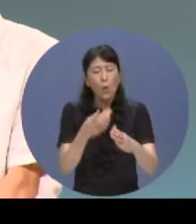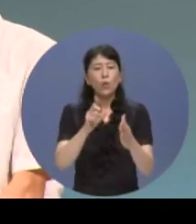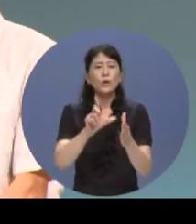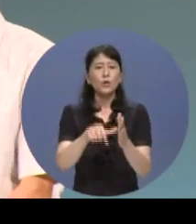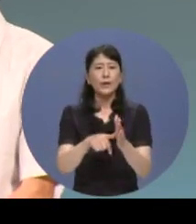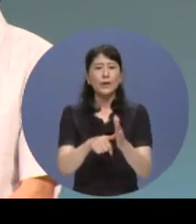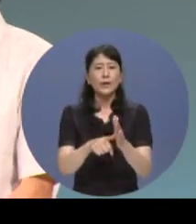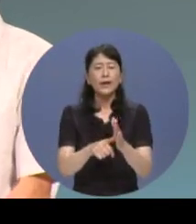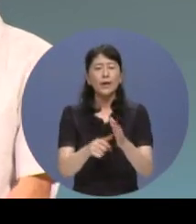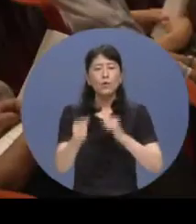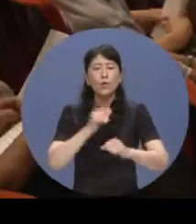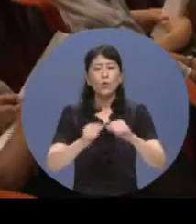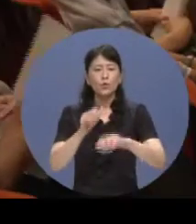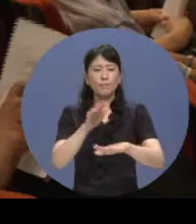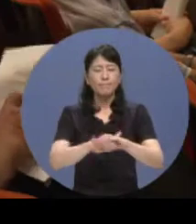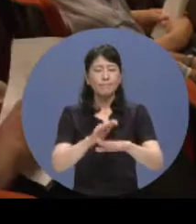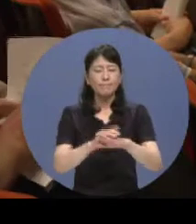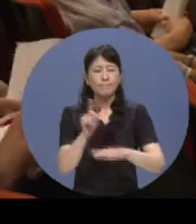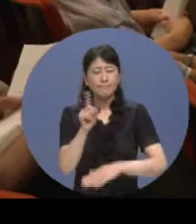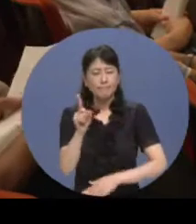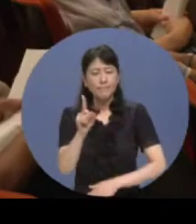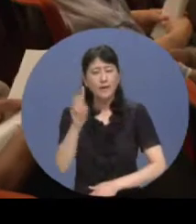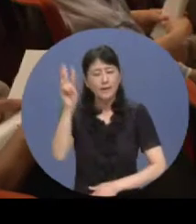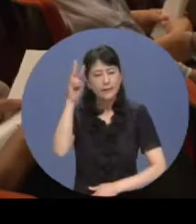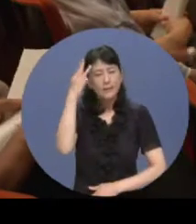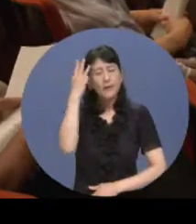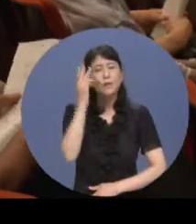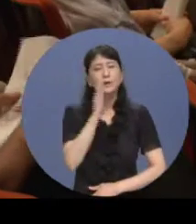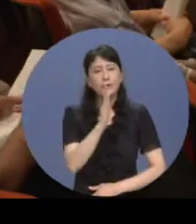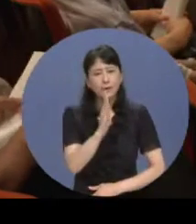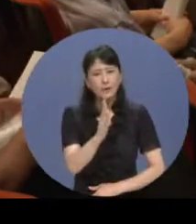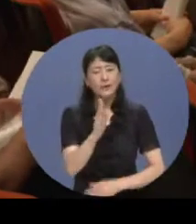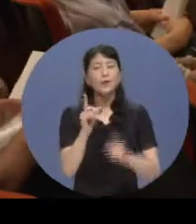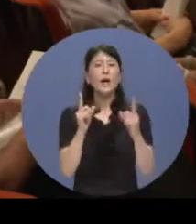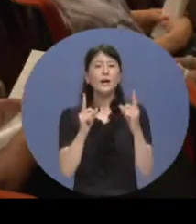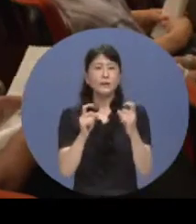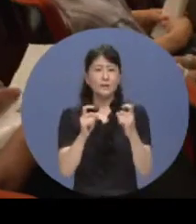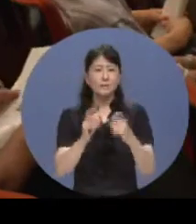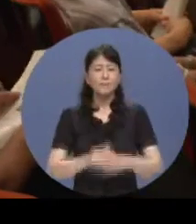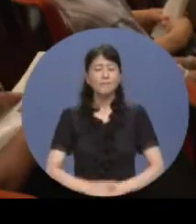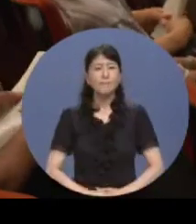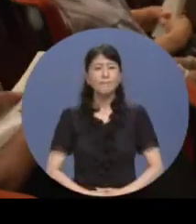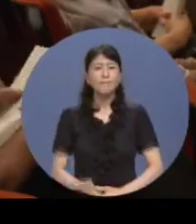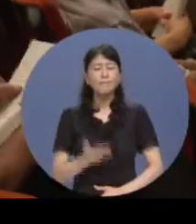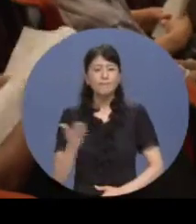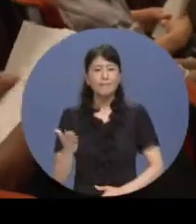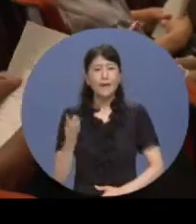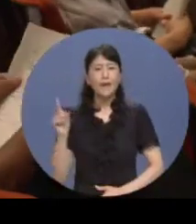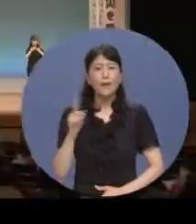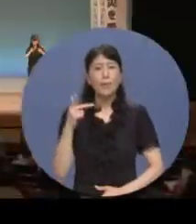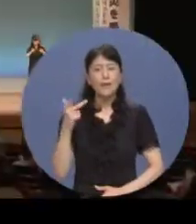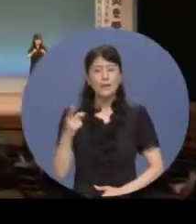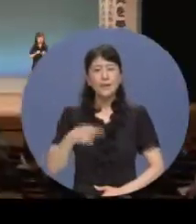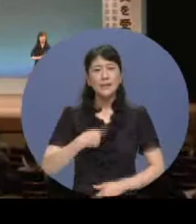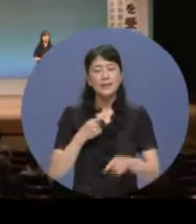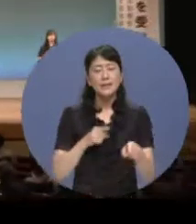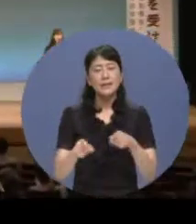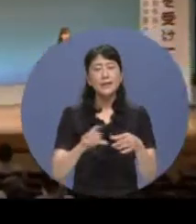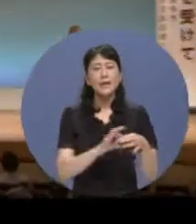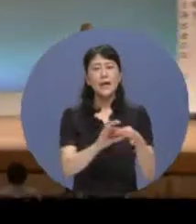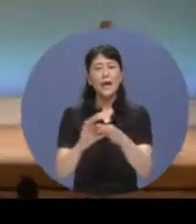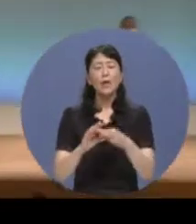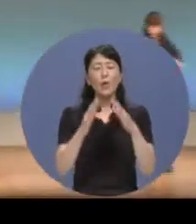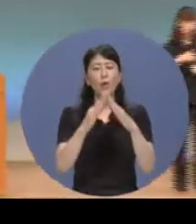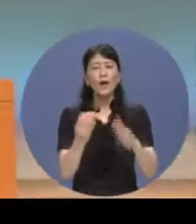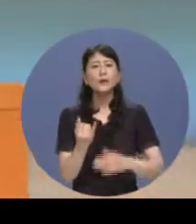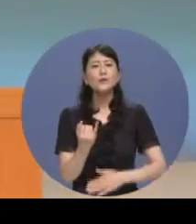う行動するかを考える参考にしてくださいと挨拶。続いて生駒市自治連合